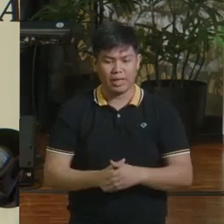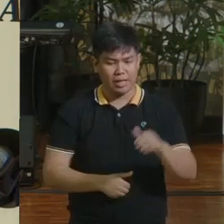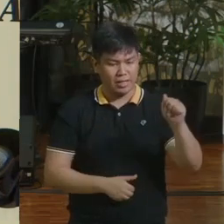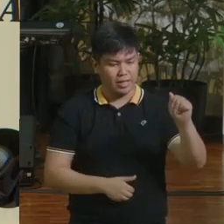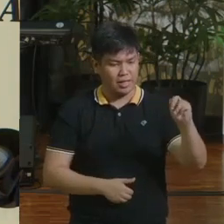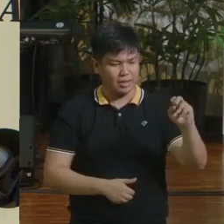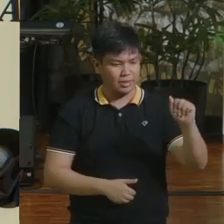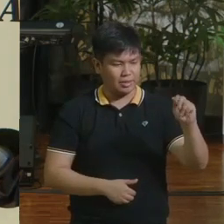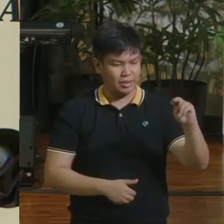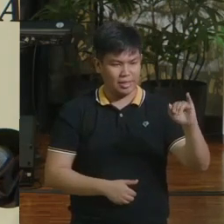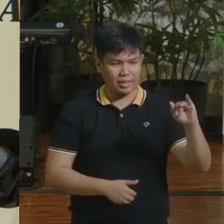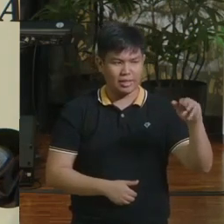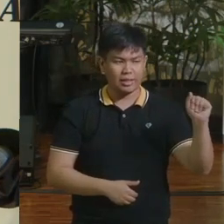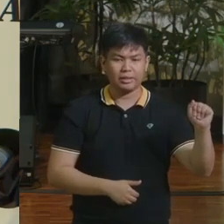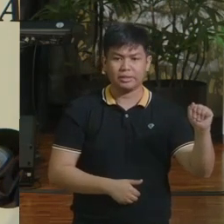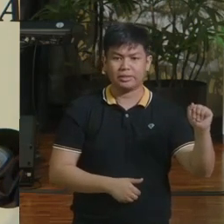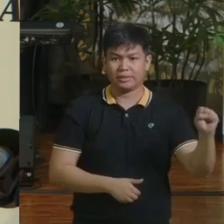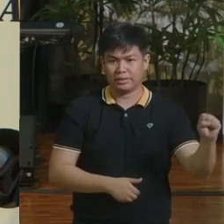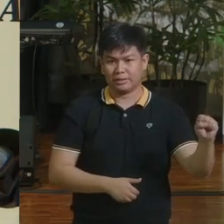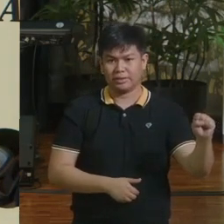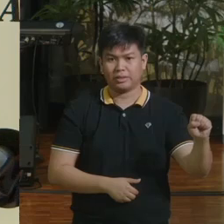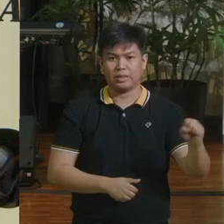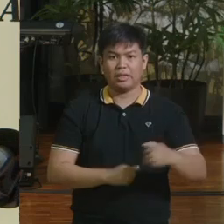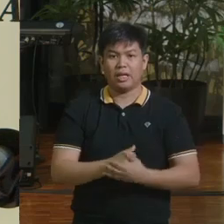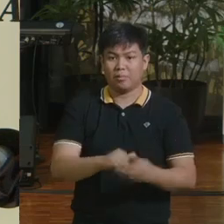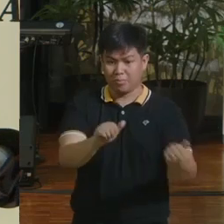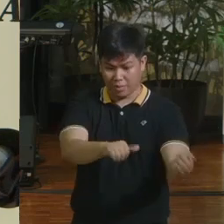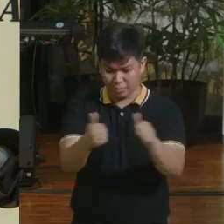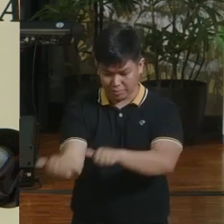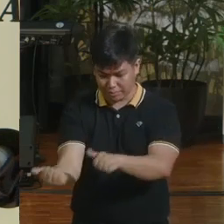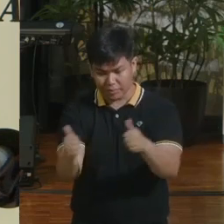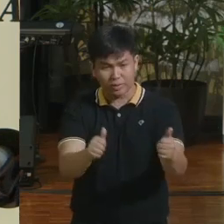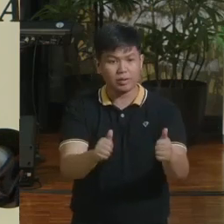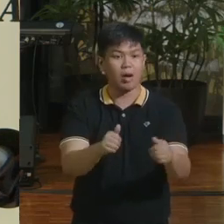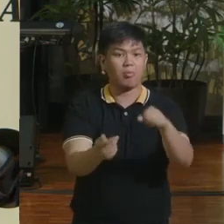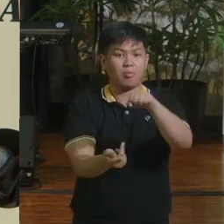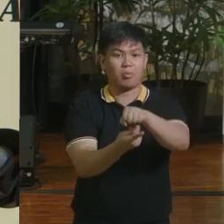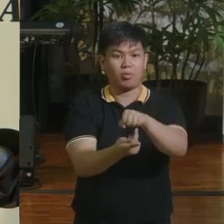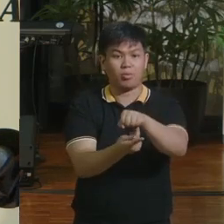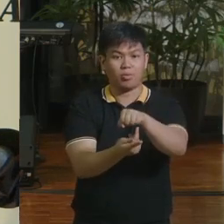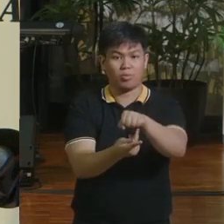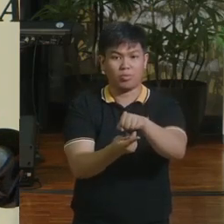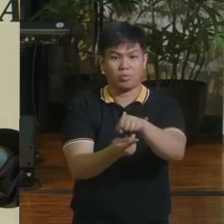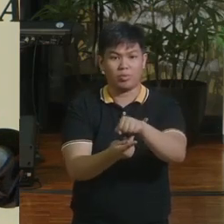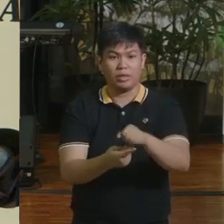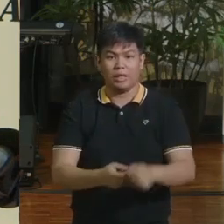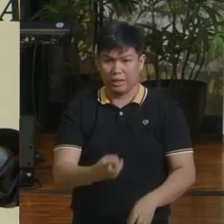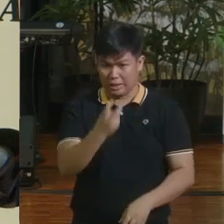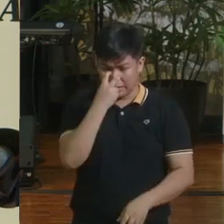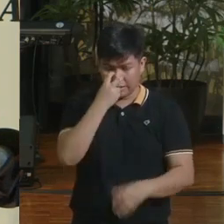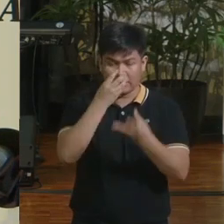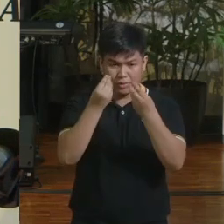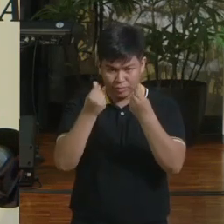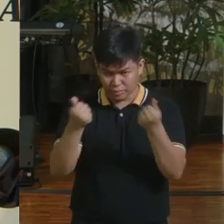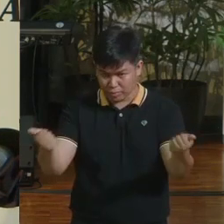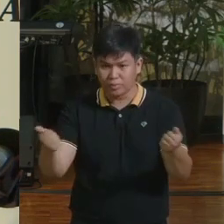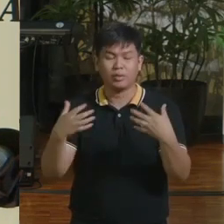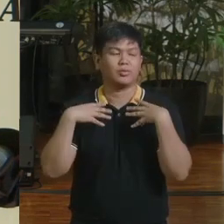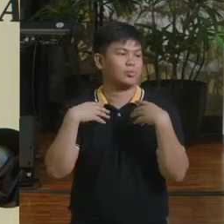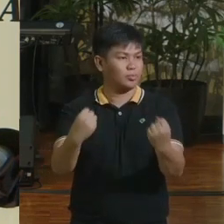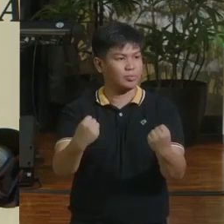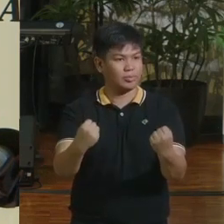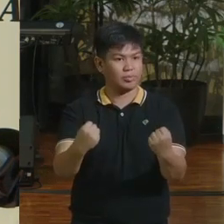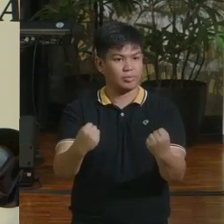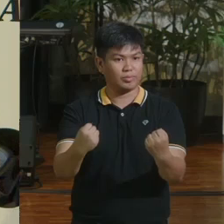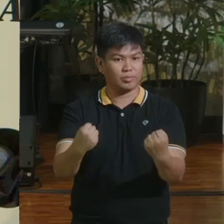Ananias, nagpunta sa kanya. Brother Saul, the Lord Jesus who appeared to you on the road, sent me so that you may regain your sight.